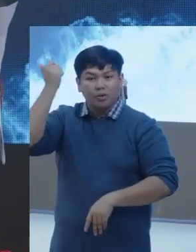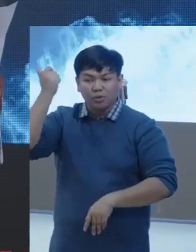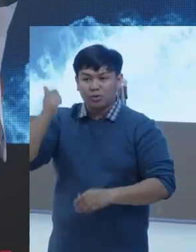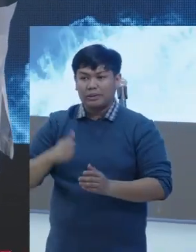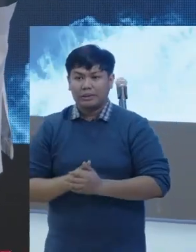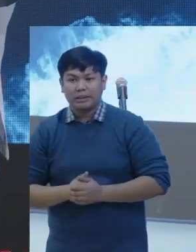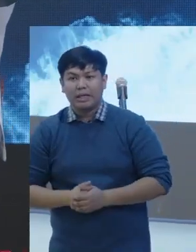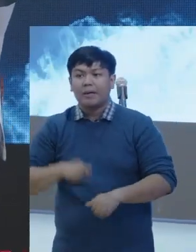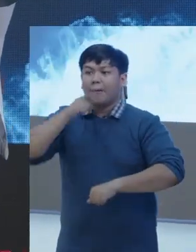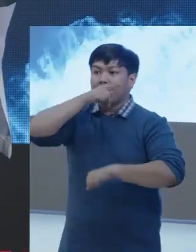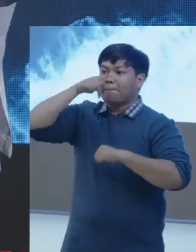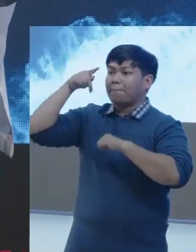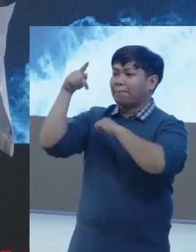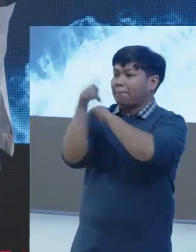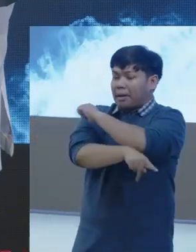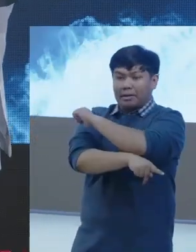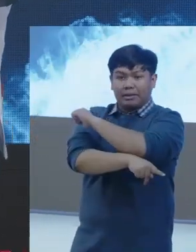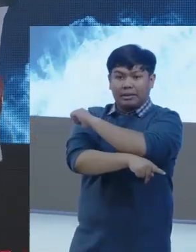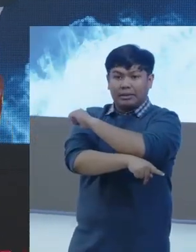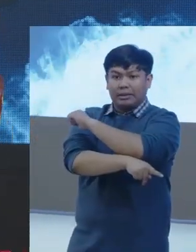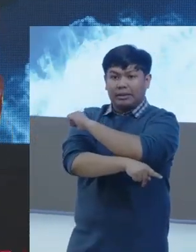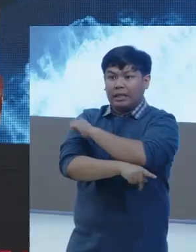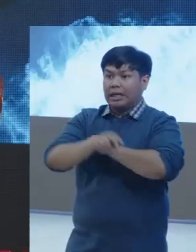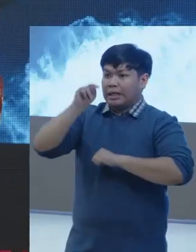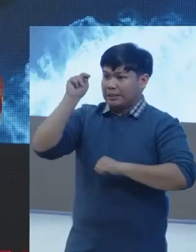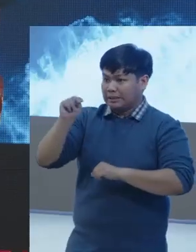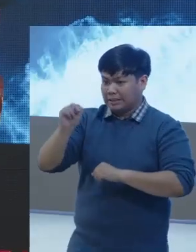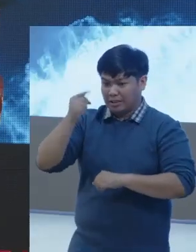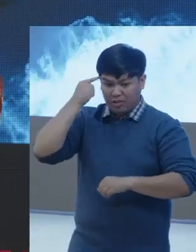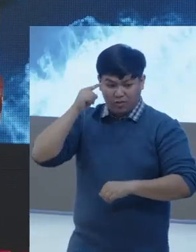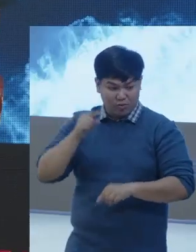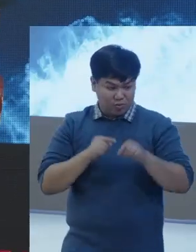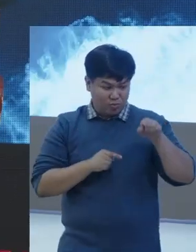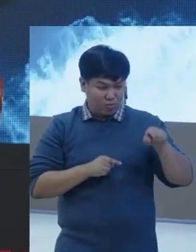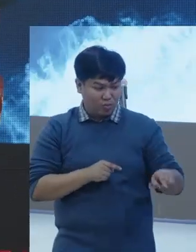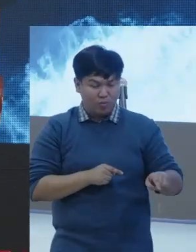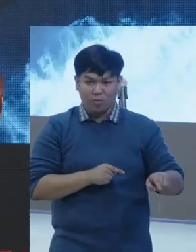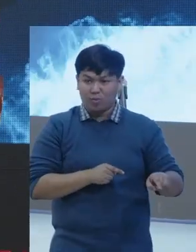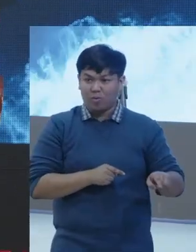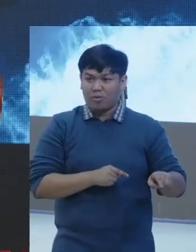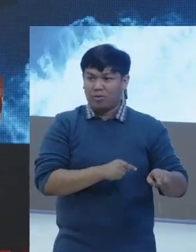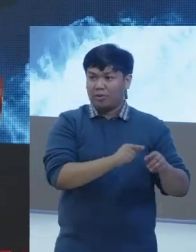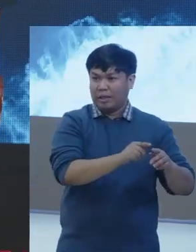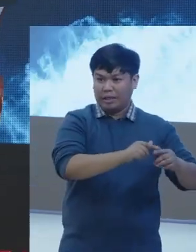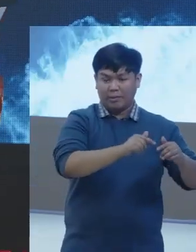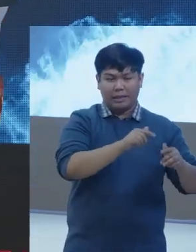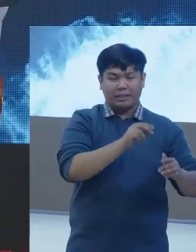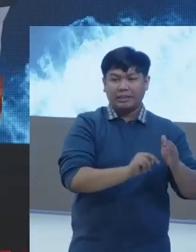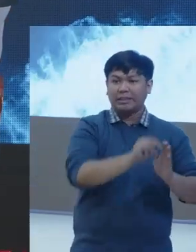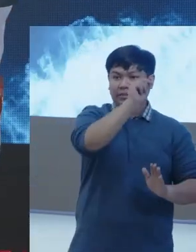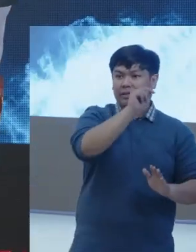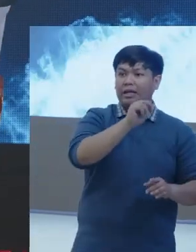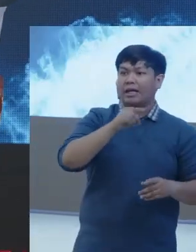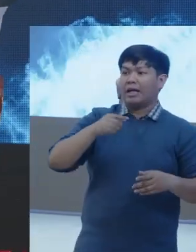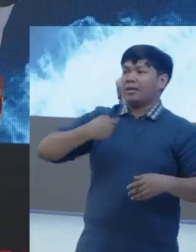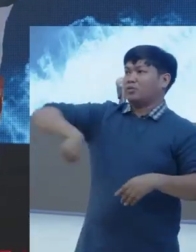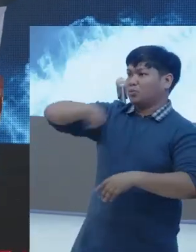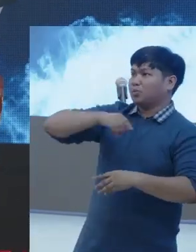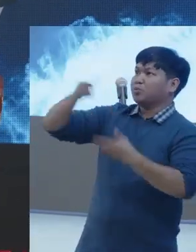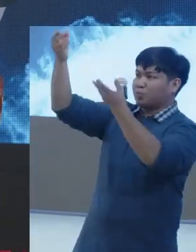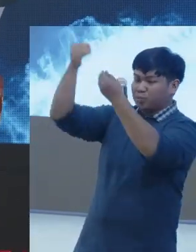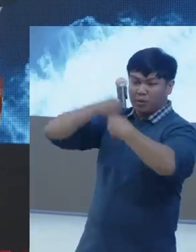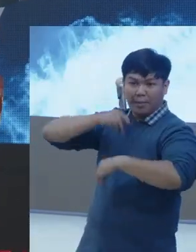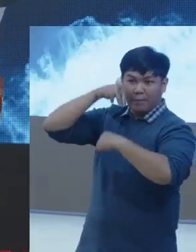ang kaparusahan na ito na dapat sanay sa kanila o dapat sanay sa atin sa